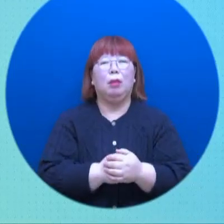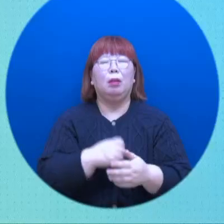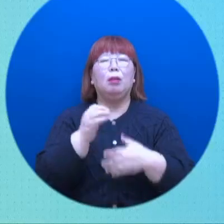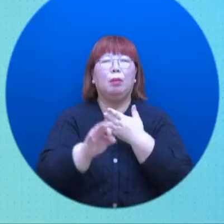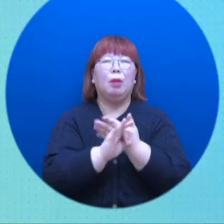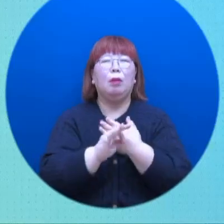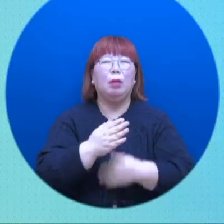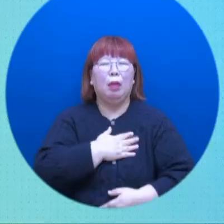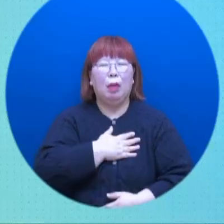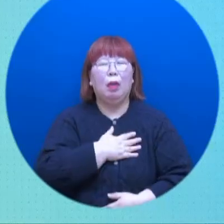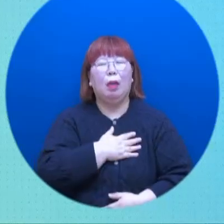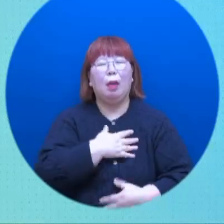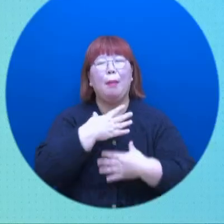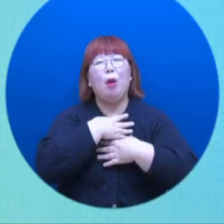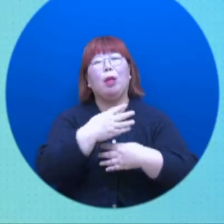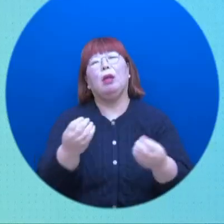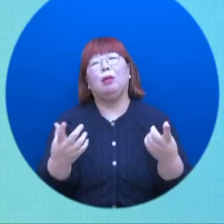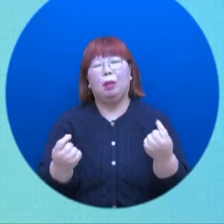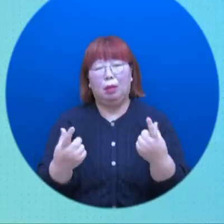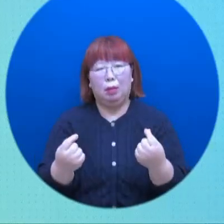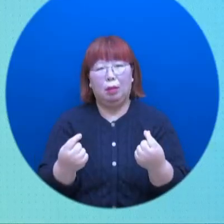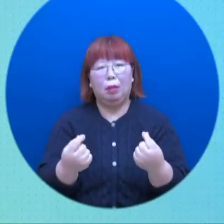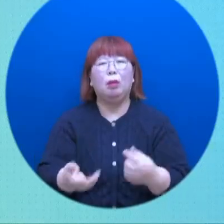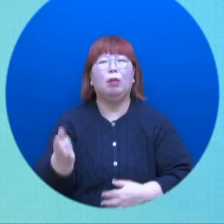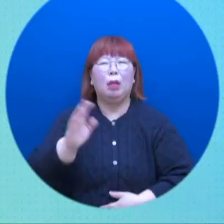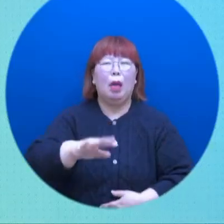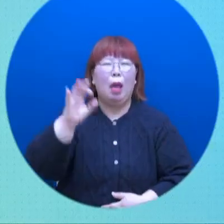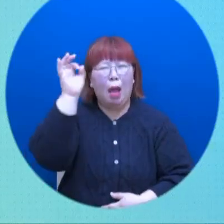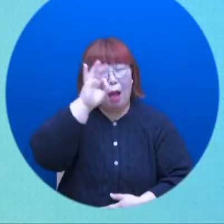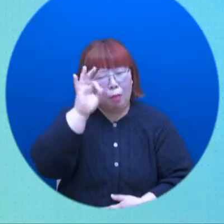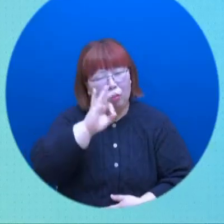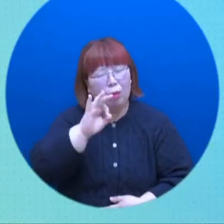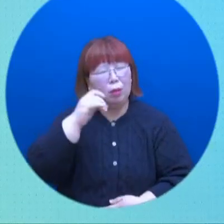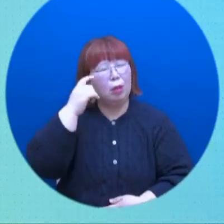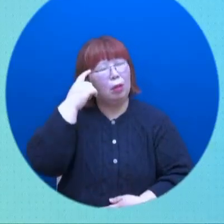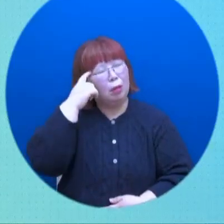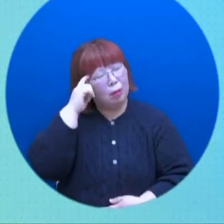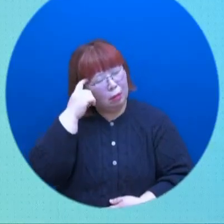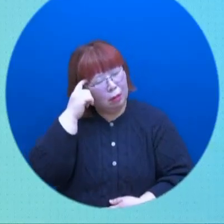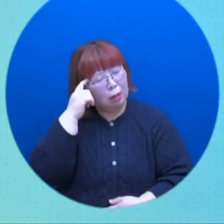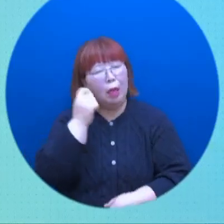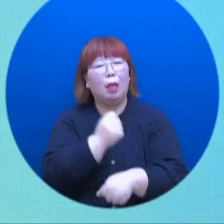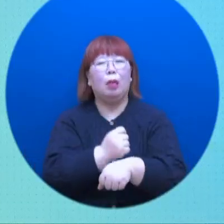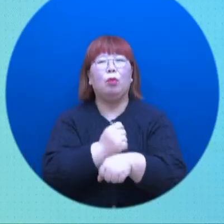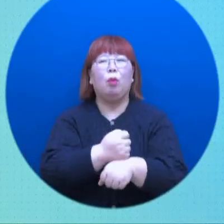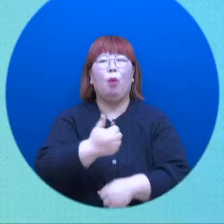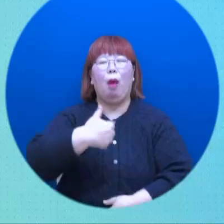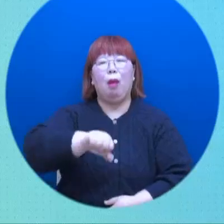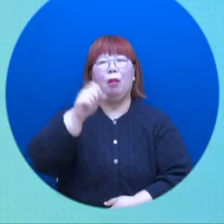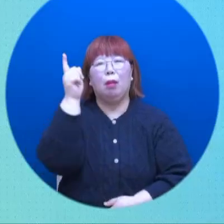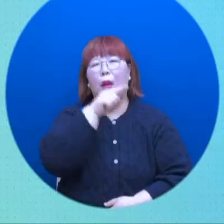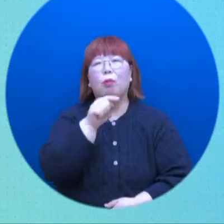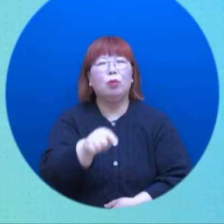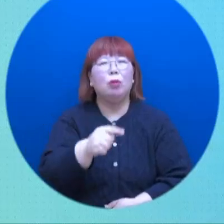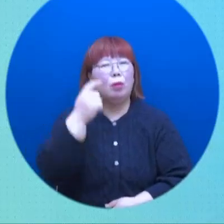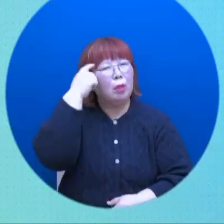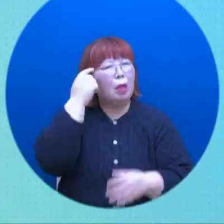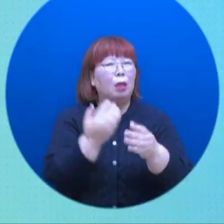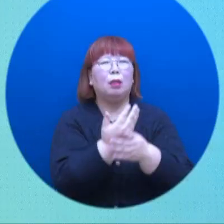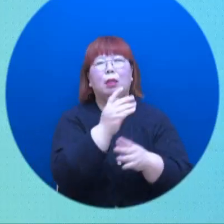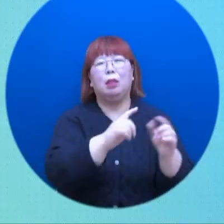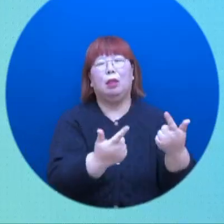같아. 그런데요, 아무리 생각해도 생각이 안 나요. 좋은 것만